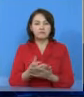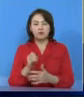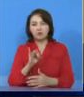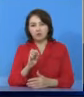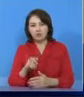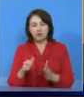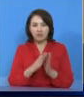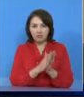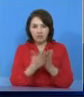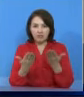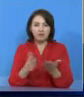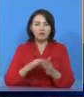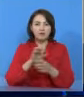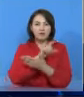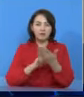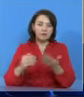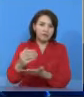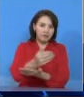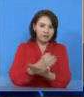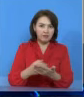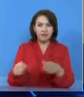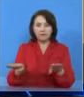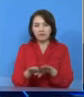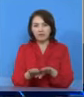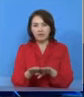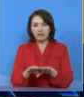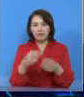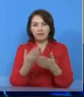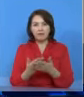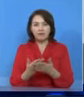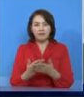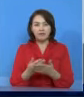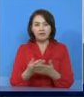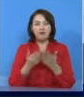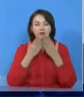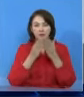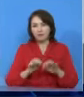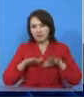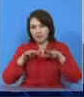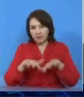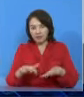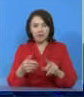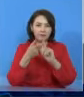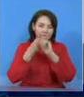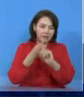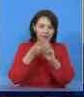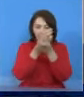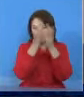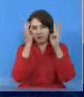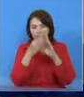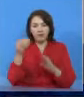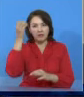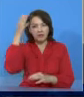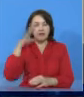яғни кітаптарын, өлеңдерін жинақтап, соларды мынау қалың оқырманға таратқан болсақ, пандемияға байланысты